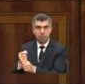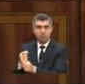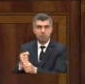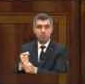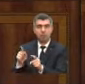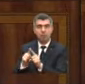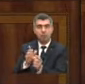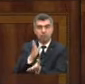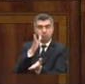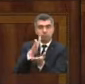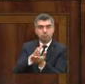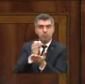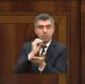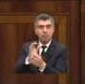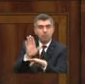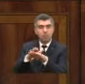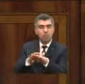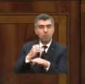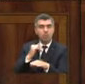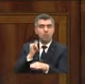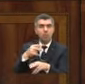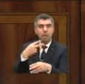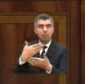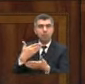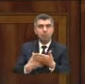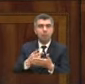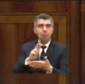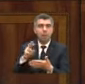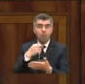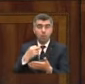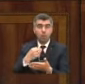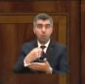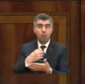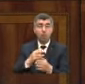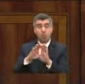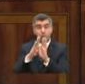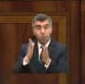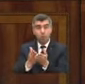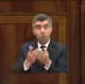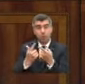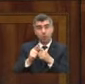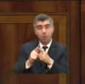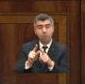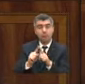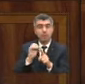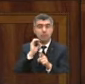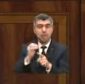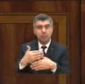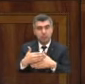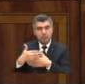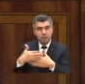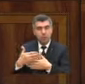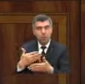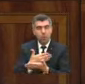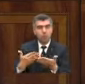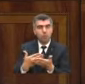الأسس والمقومات التي دعا إلى جلالة الملك في خطابه وتوجيهاته ذات الصلة بالموضوع، حتى قال جلالته بأنه يجب أن يتم ذلك في إطار مقاربة تشاركية وبعد